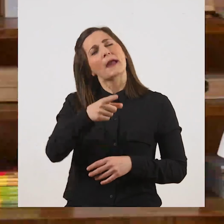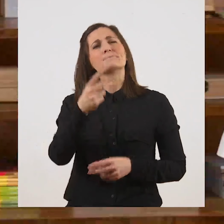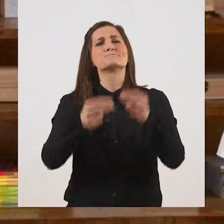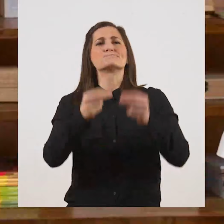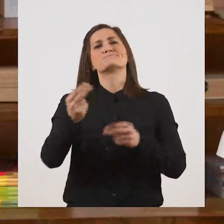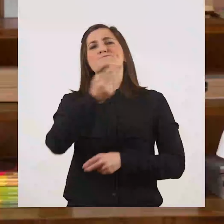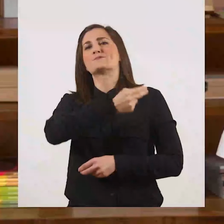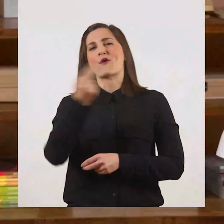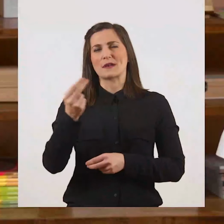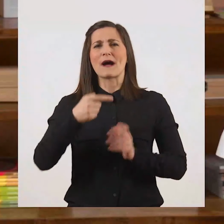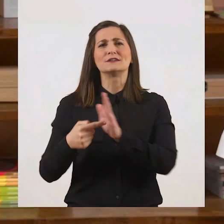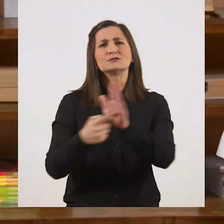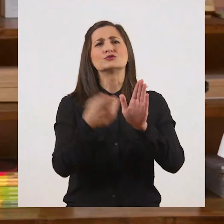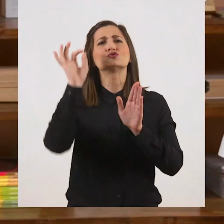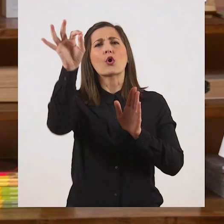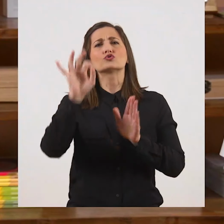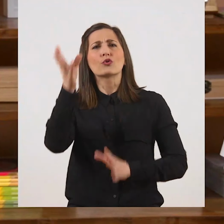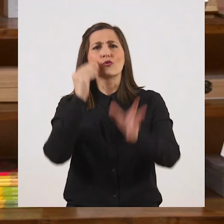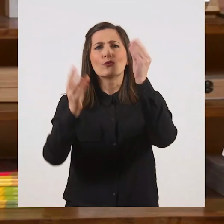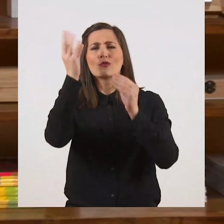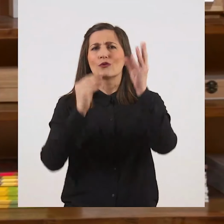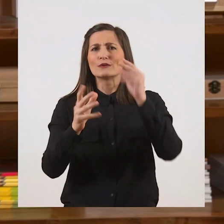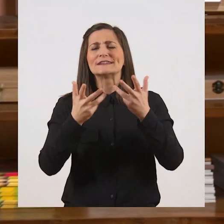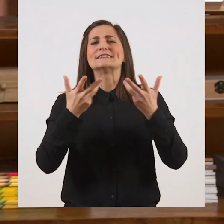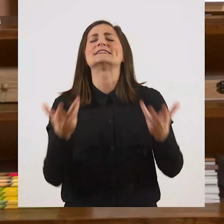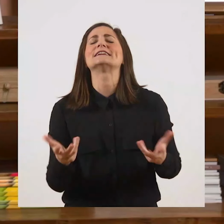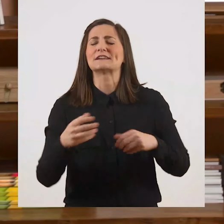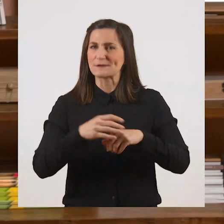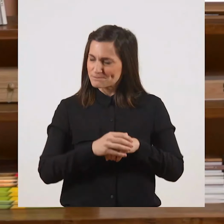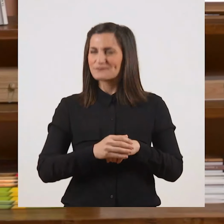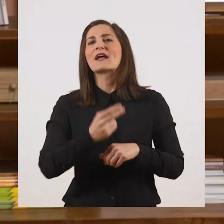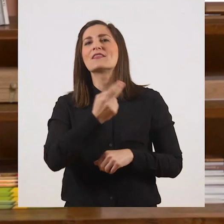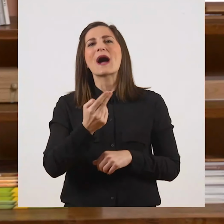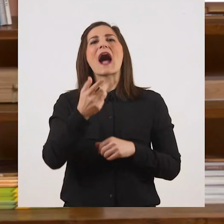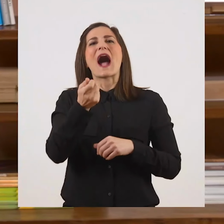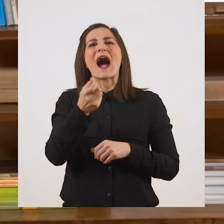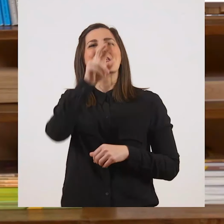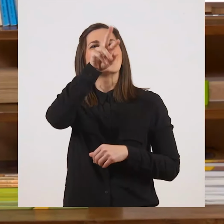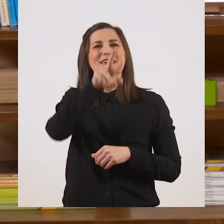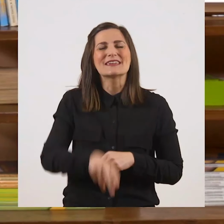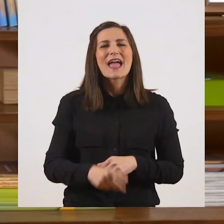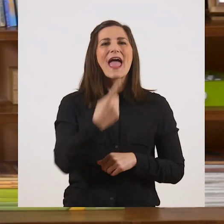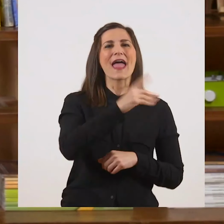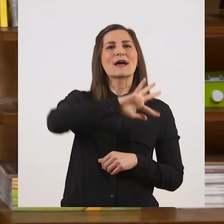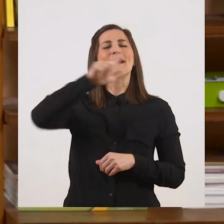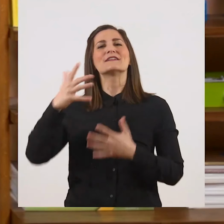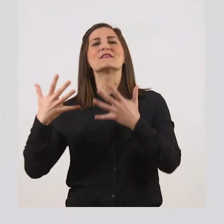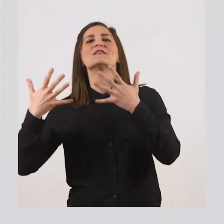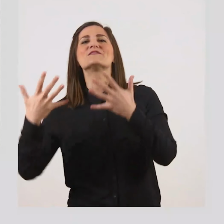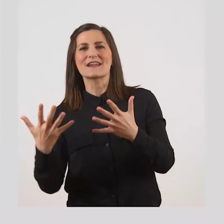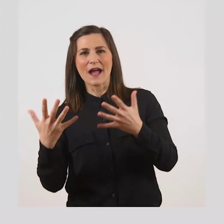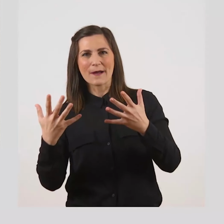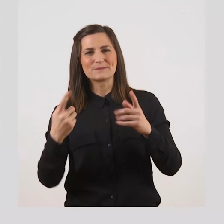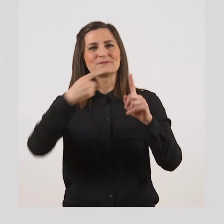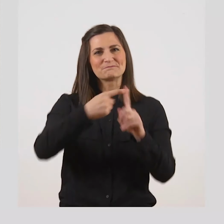προβληματάκι. Για να δούμε τους στόχους μας για σήμερα. Θα θυμηθούμε τα ζευγαράκια των αριθμών από το 1 έως το 10.